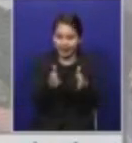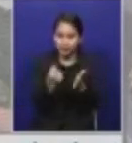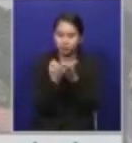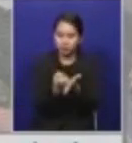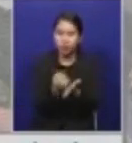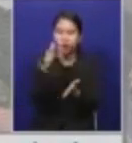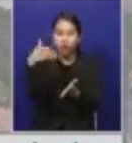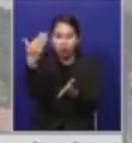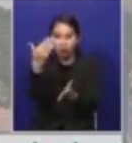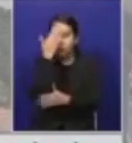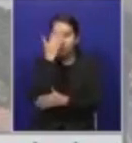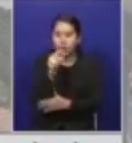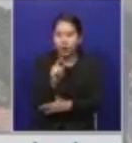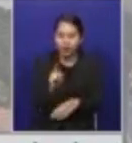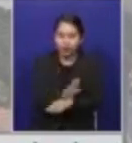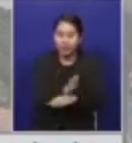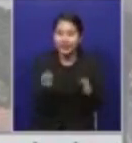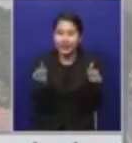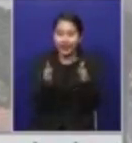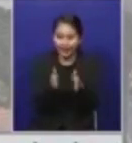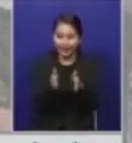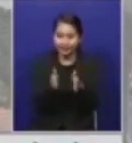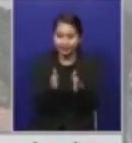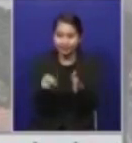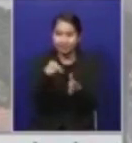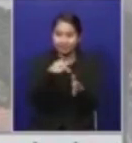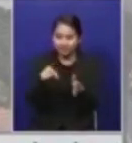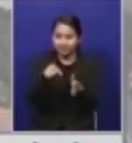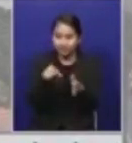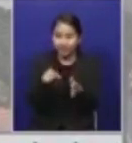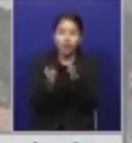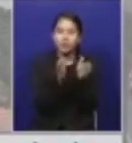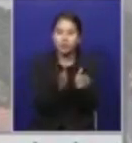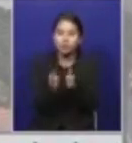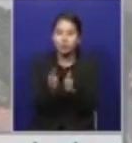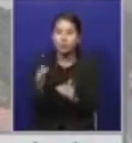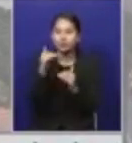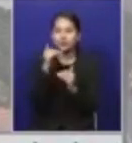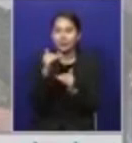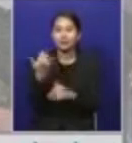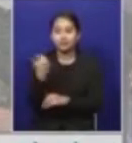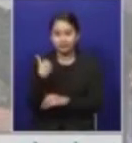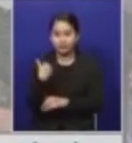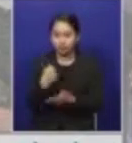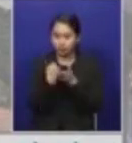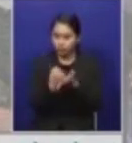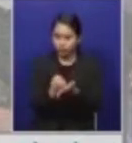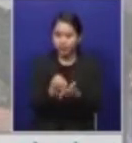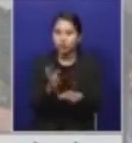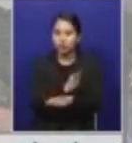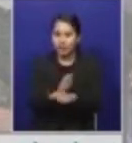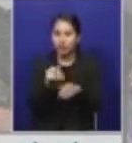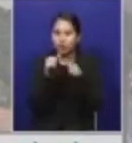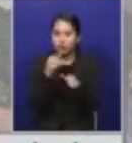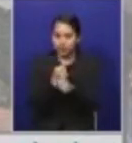ะว่าธุรกิจขนาดเล็กเนี่ยนะครับสภาพคล่องเนี่ยมีขีดจำกัดนะครับต้องช่วยให้เขาอยู่ได้น